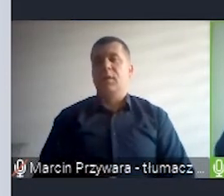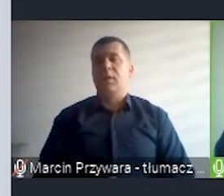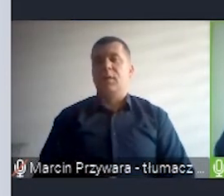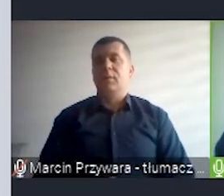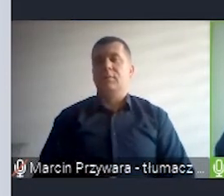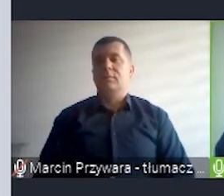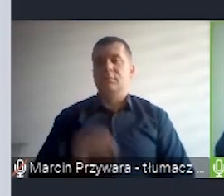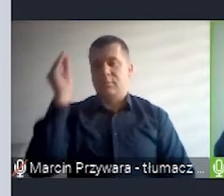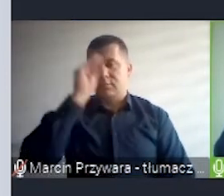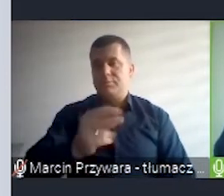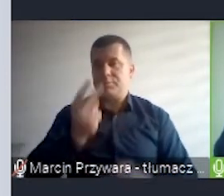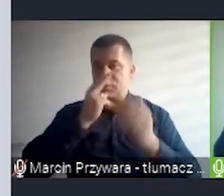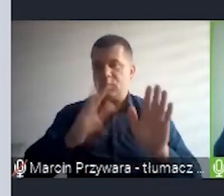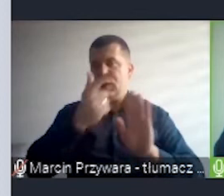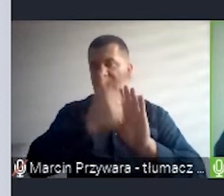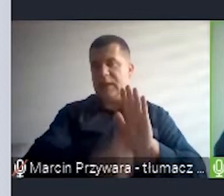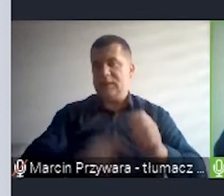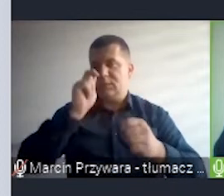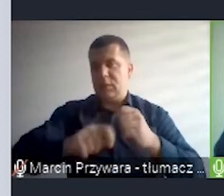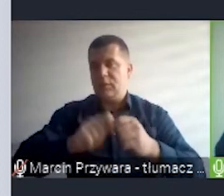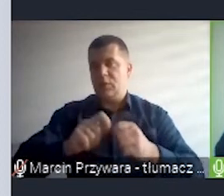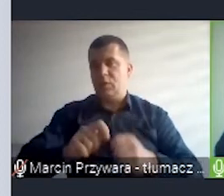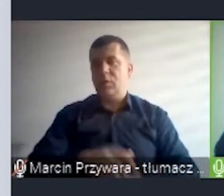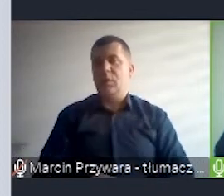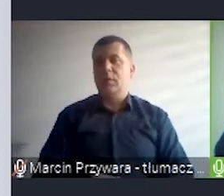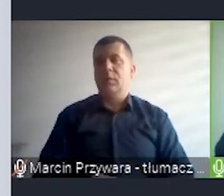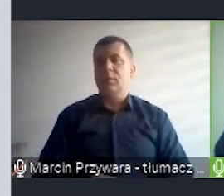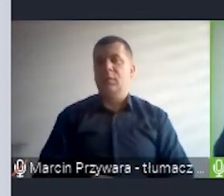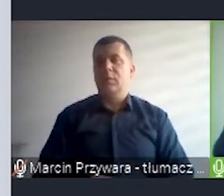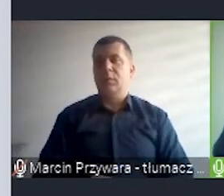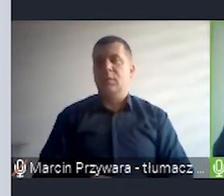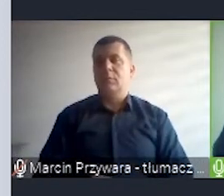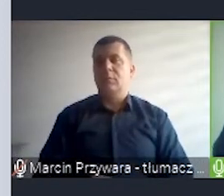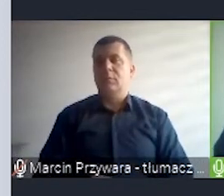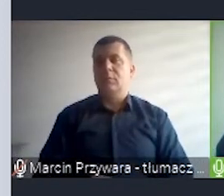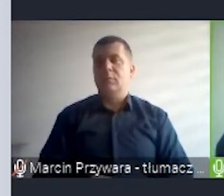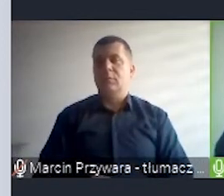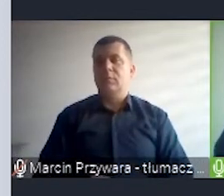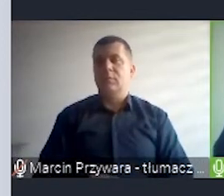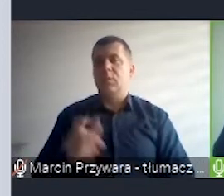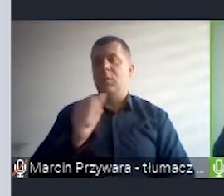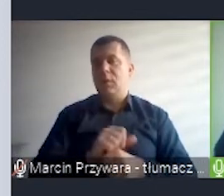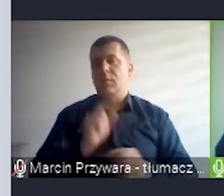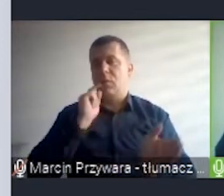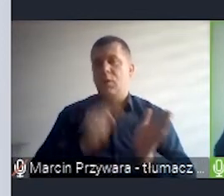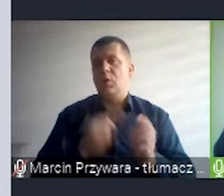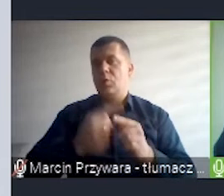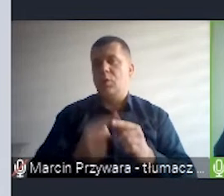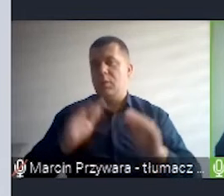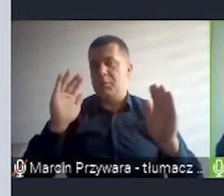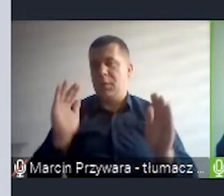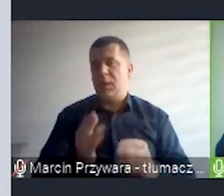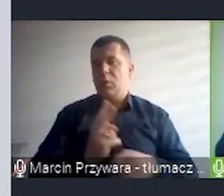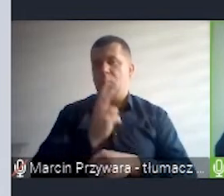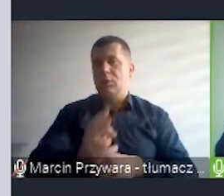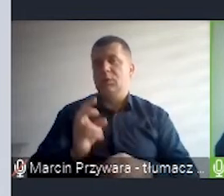Drodzy Państwo, będę chciał Wam pokazać listę sprawdzającą kontroli. W związku z tym one są trochę mniej dostępne niż